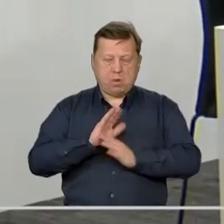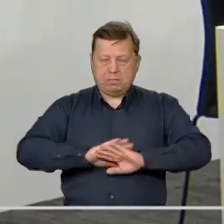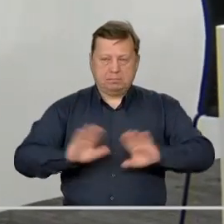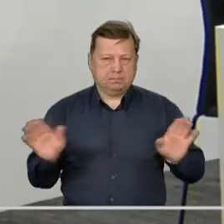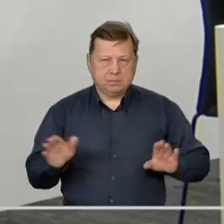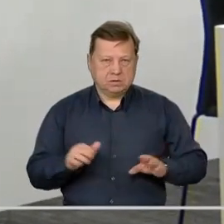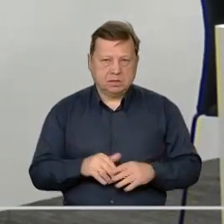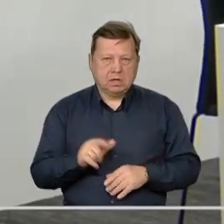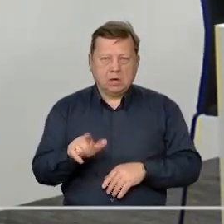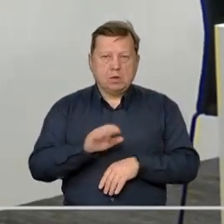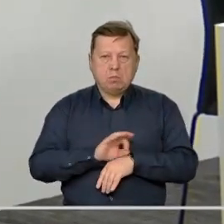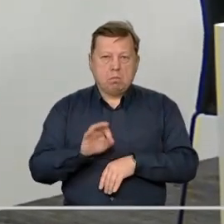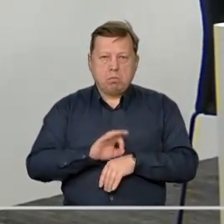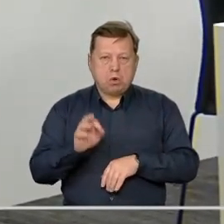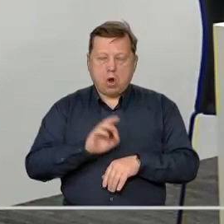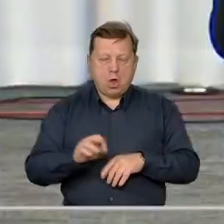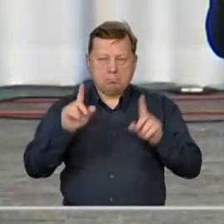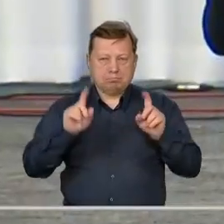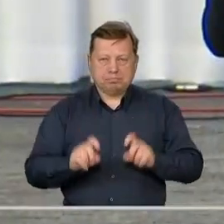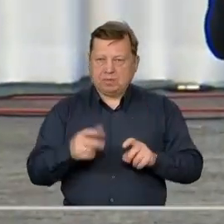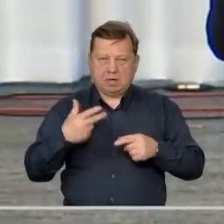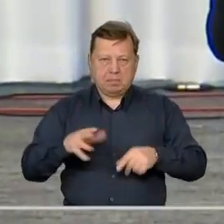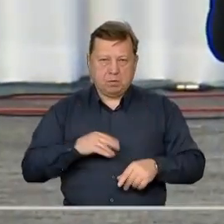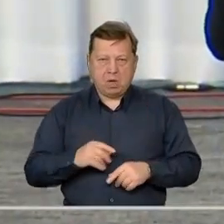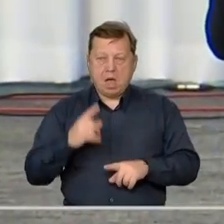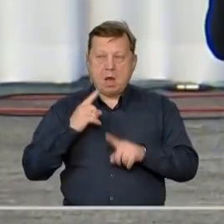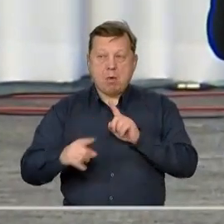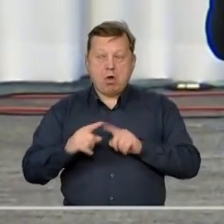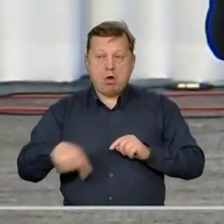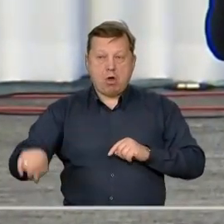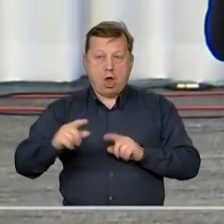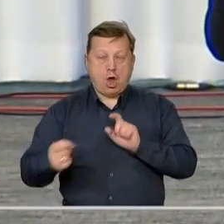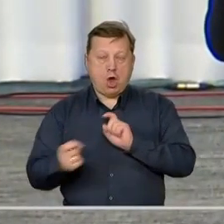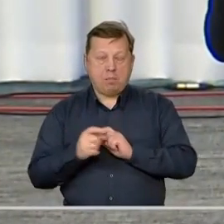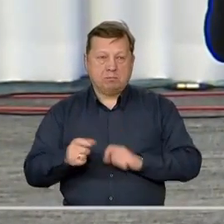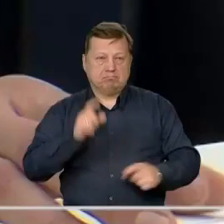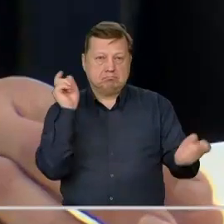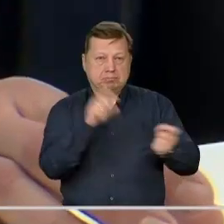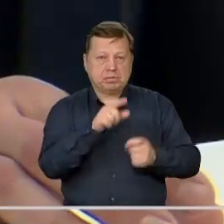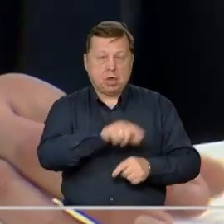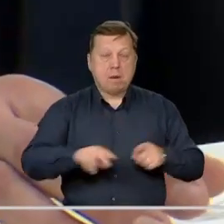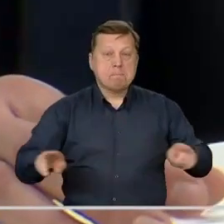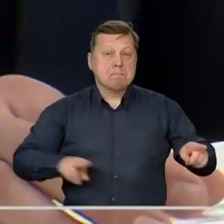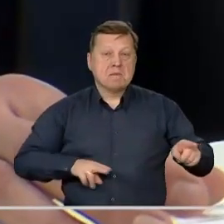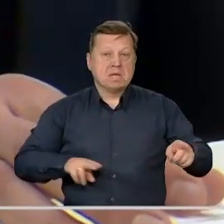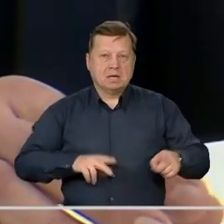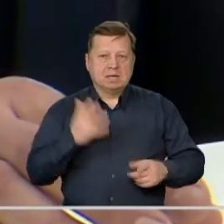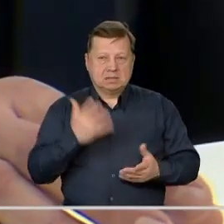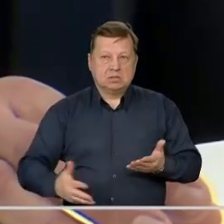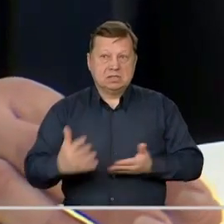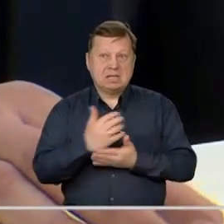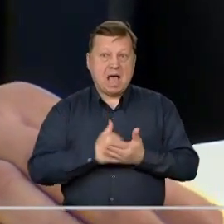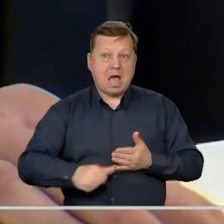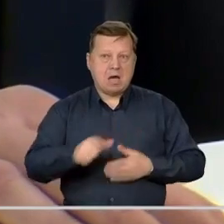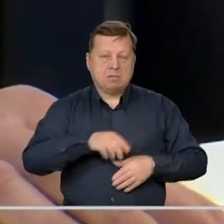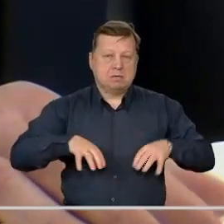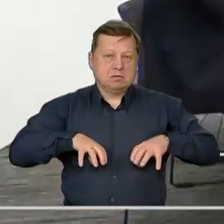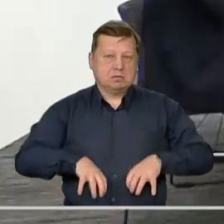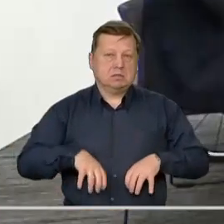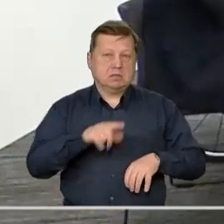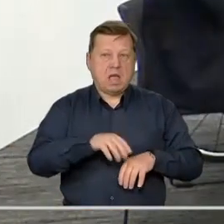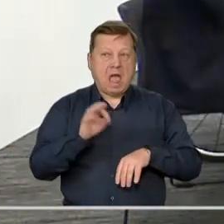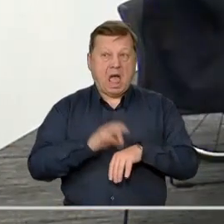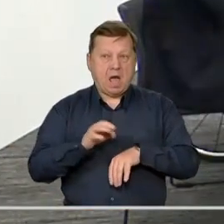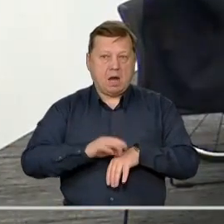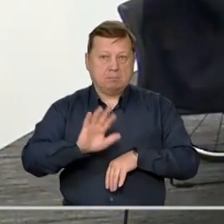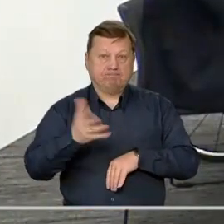innym. Projekt nie został uruchomiony. Politycy opozycji zarzucają wiceministrowi, że próbował zarobić na niesprawdzonych metodach leczenia.